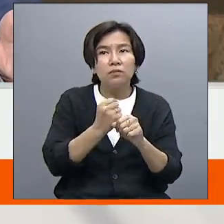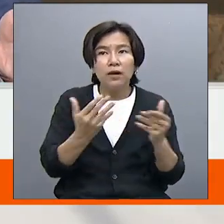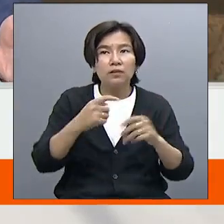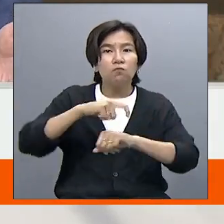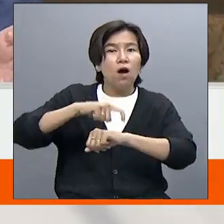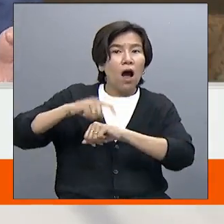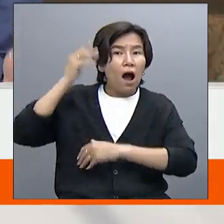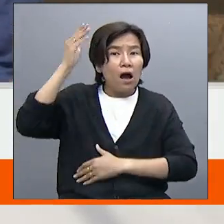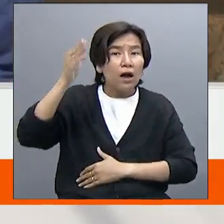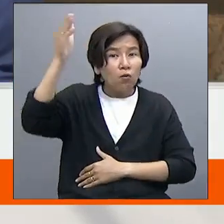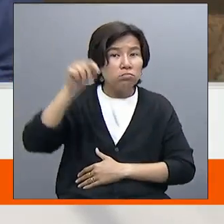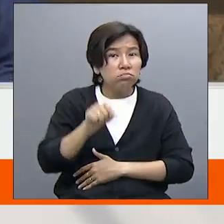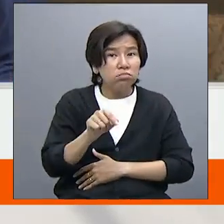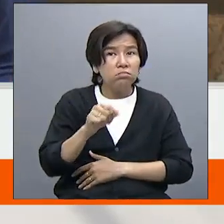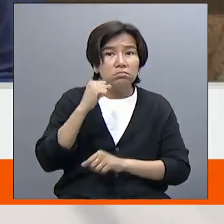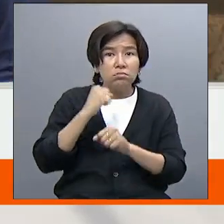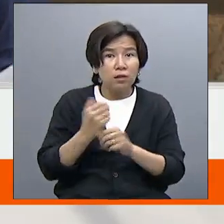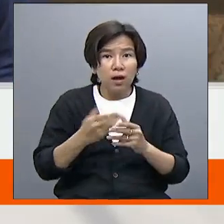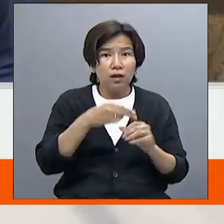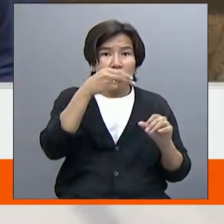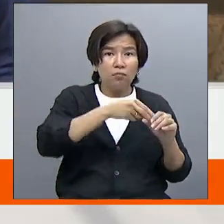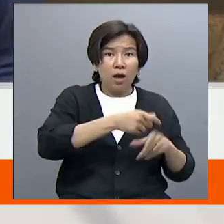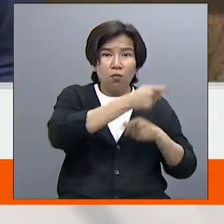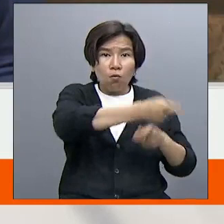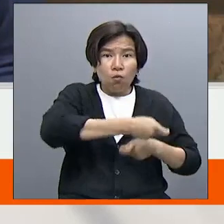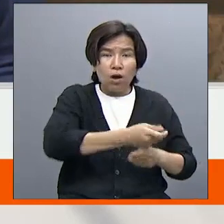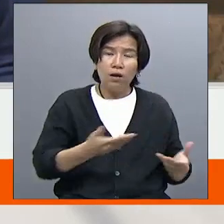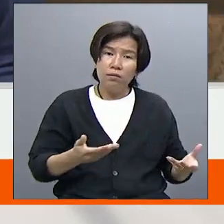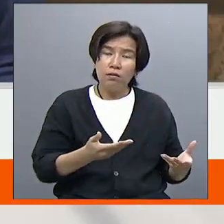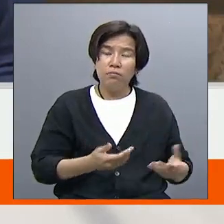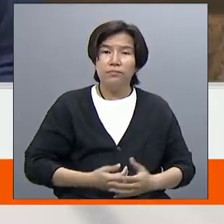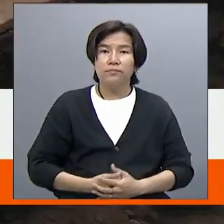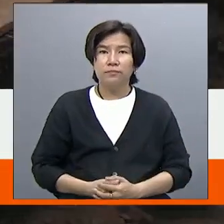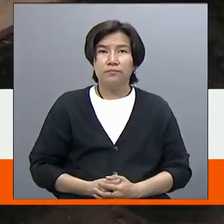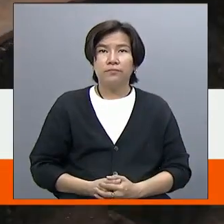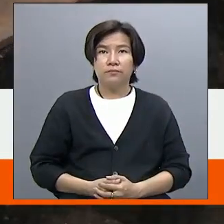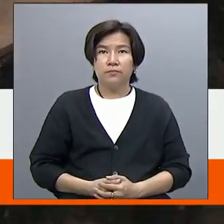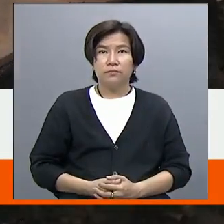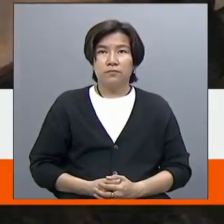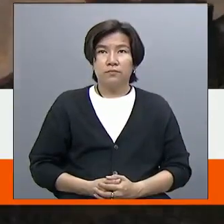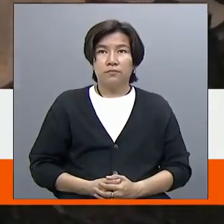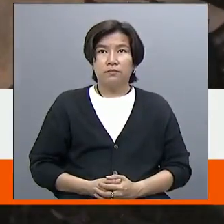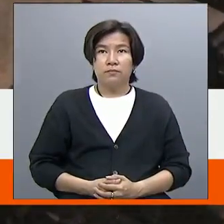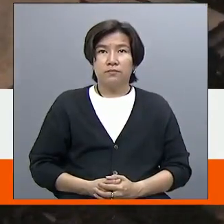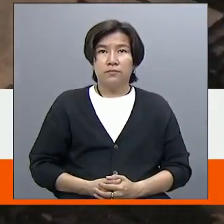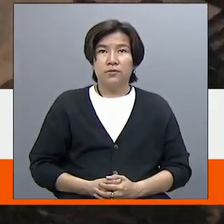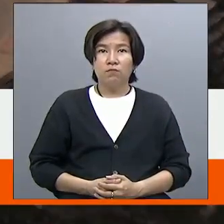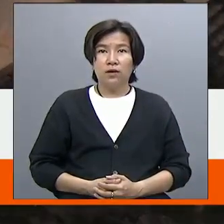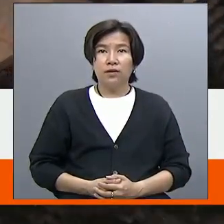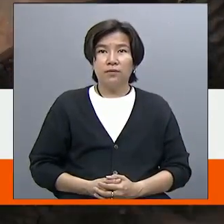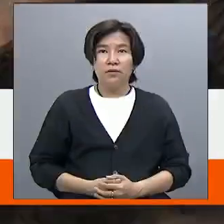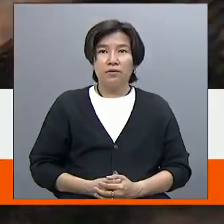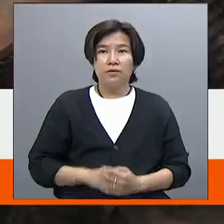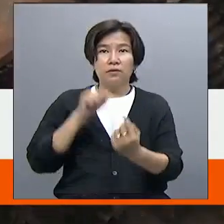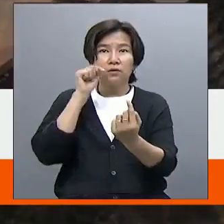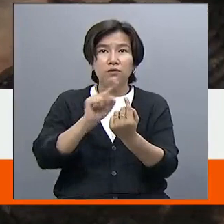ด้วยหรือไม่กับการที่จะขุดสำรวจน้ำมันด้วยนะคะก็คือทุกอย่างไงครับมันจะต้องเป็นไปตามเกณฑ์การบริหาร